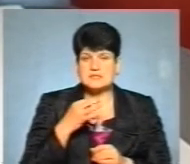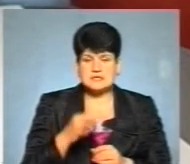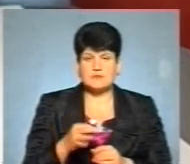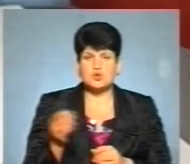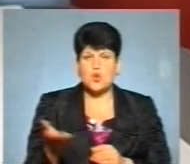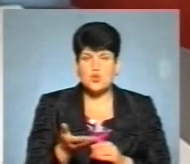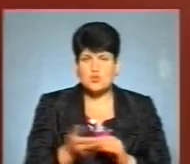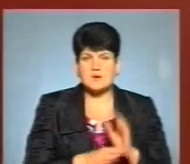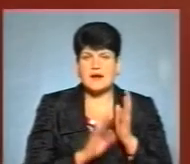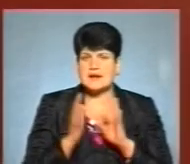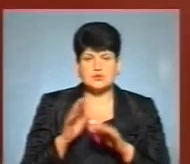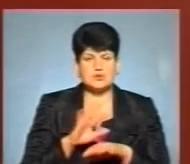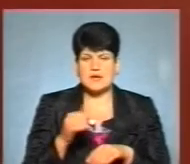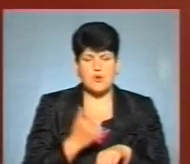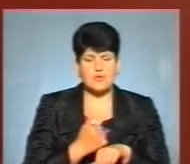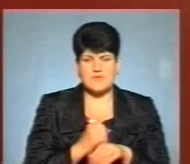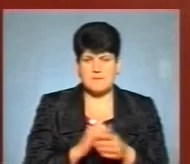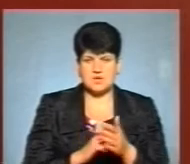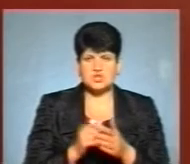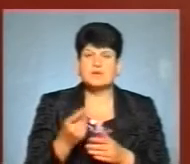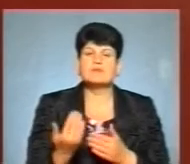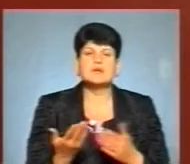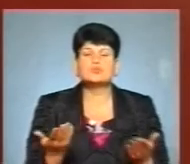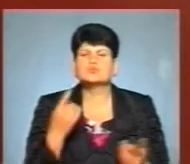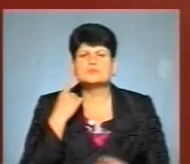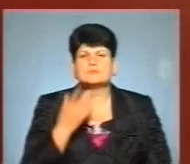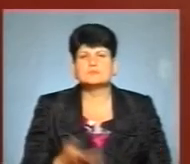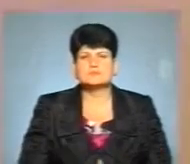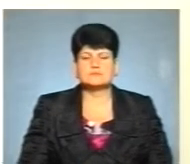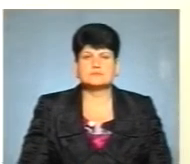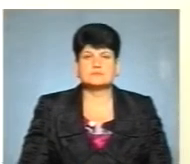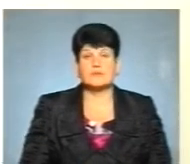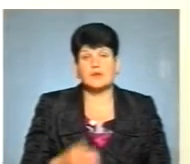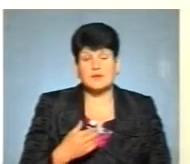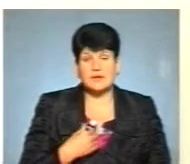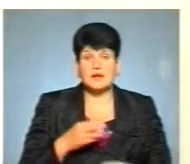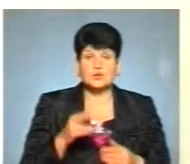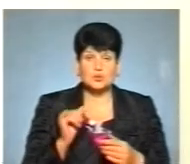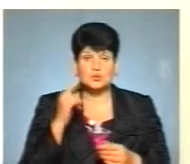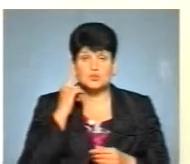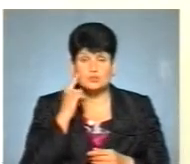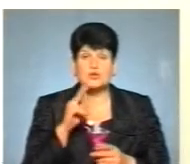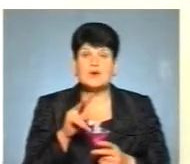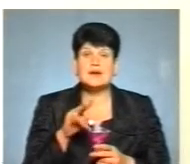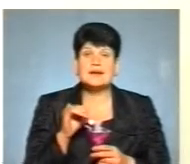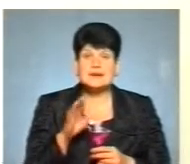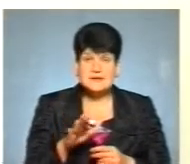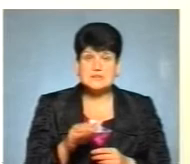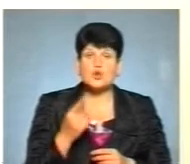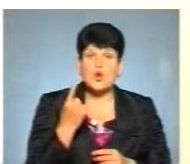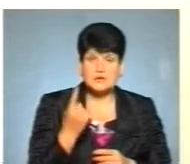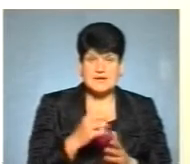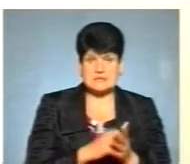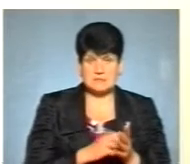причина цьогорічного паводку. Ви схиляєтесь до якої версії? Я схиляюся до версії, що ліс – одна із причин.